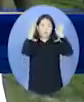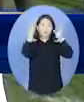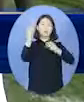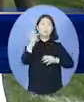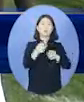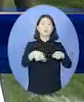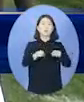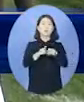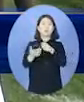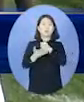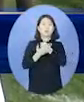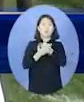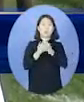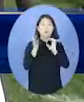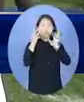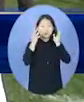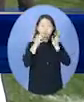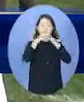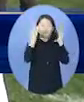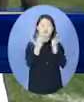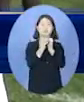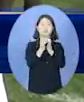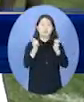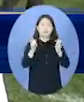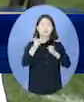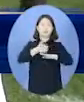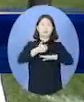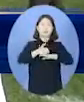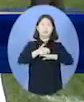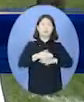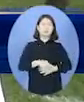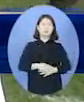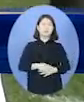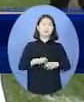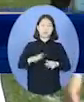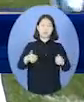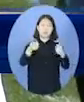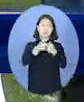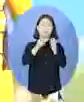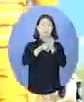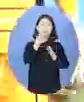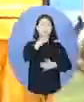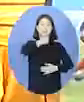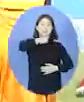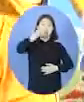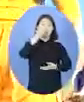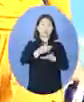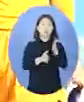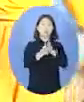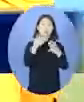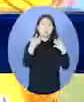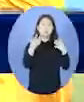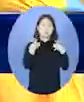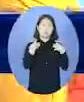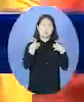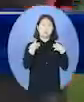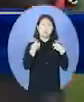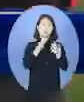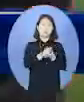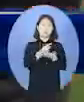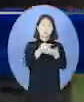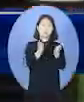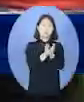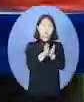뛰어주신 선수단 여러분께 찬사를 보내고 함께 염원해주신 모든 분들께 진심으로 감사드립니다. 이번 대회에서 금메달을